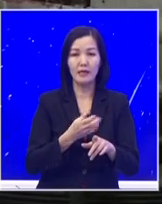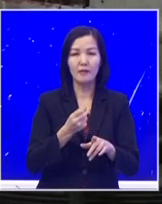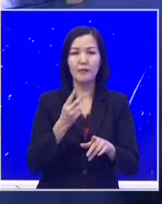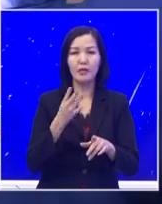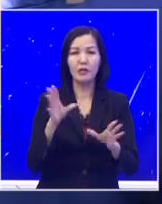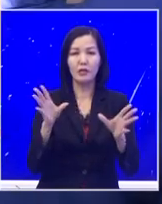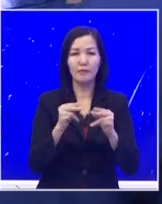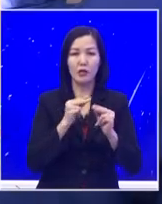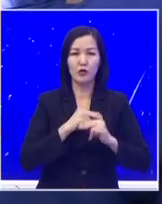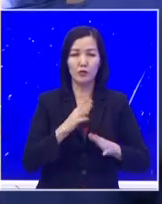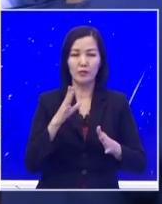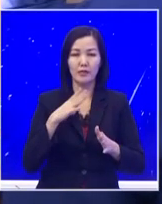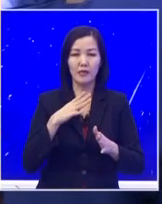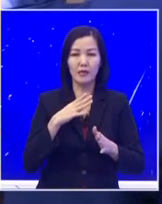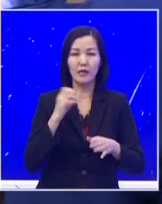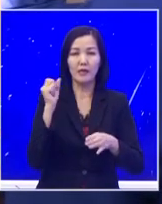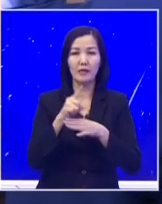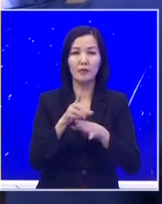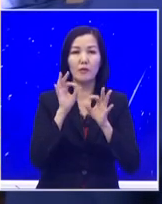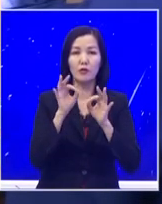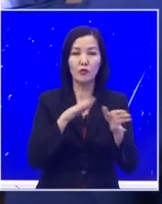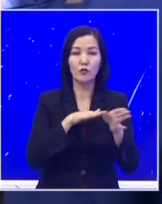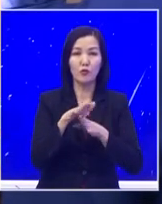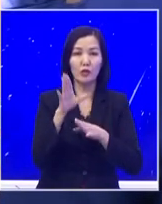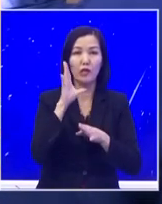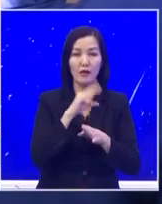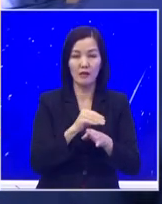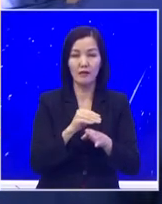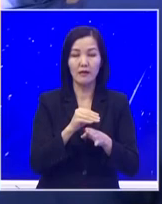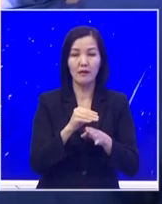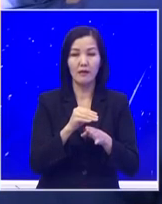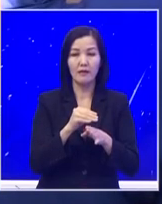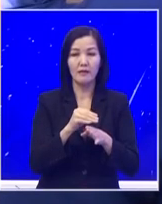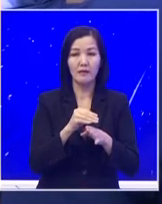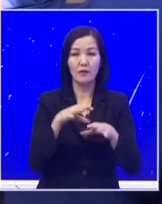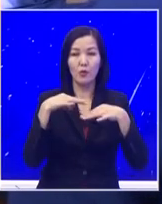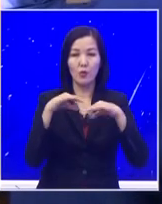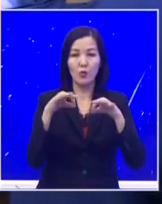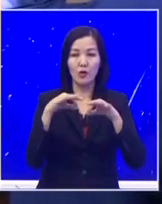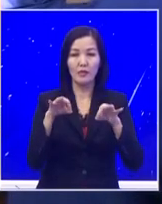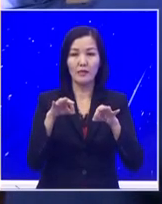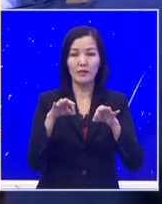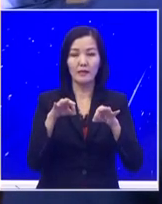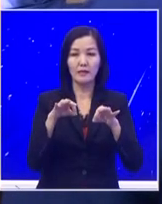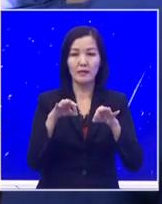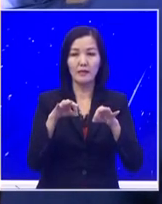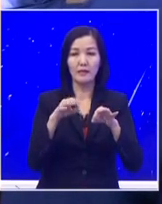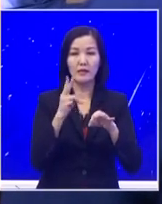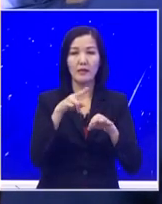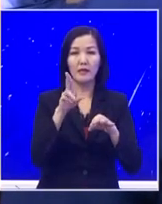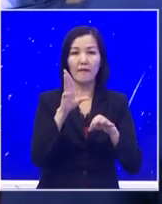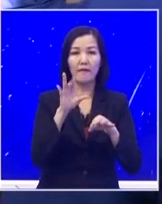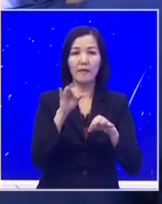тапсырма өте жақсы орындалуға жатыр. Міне, мәшіненің двигатель дейміз